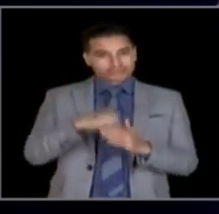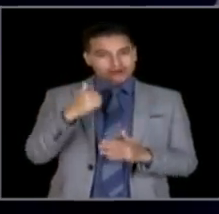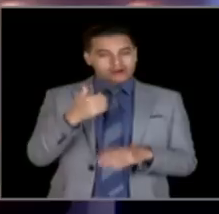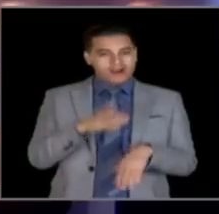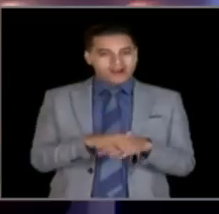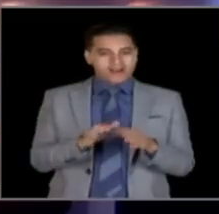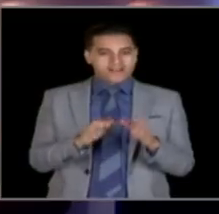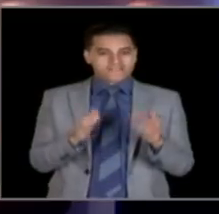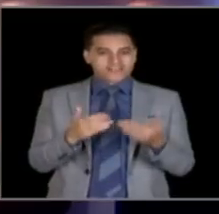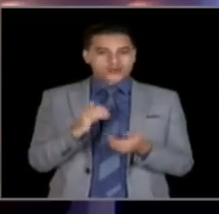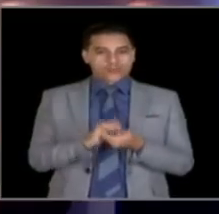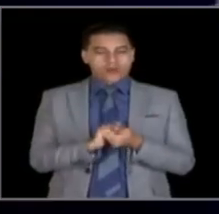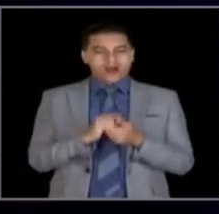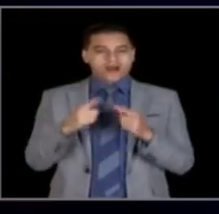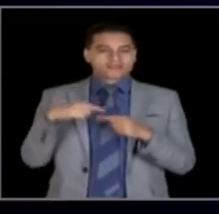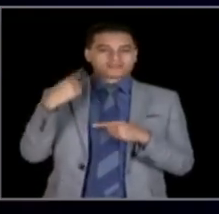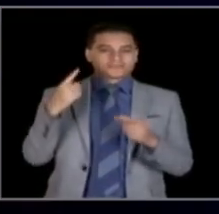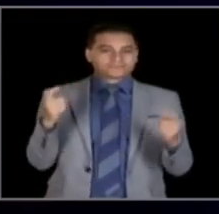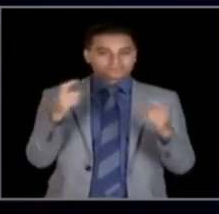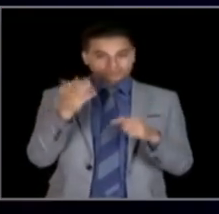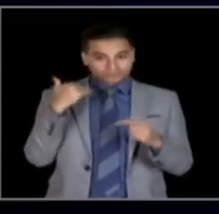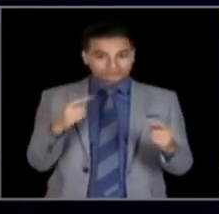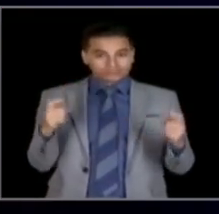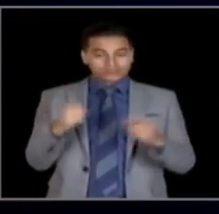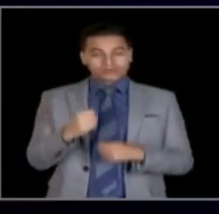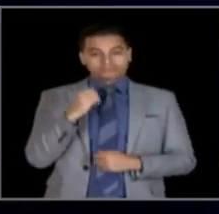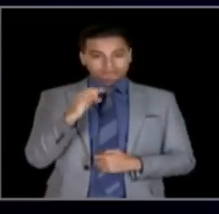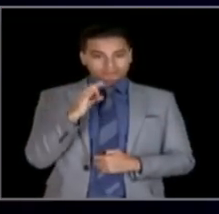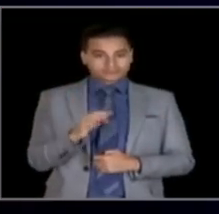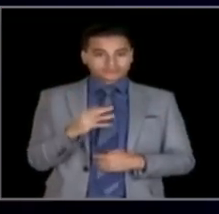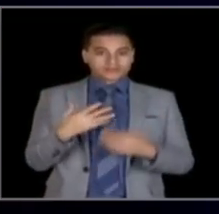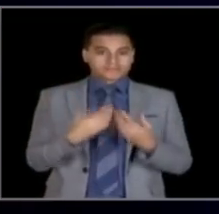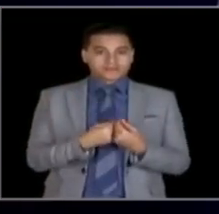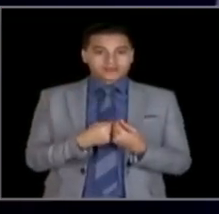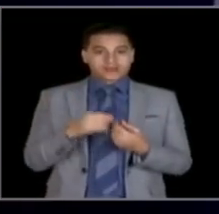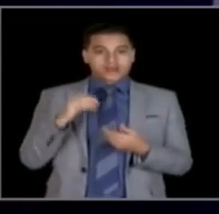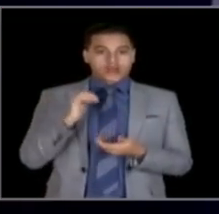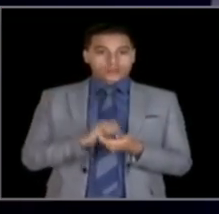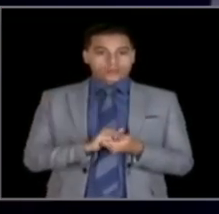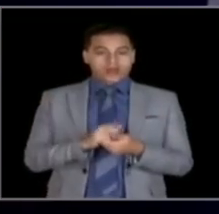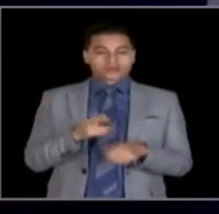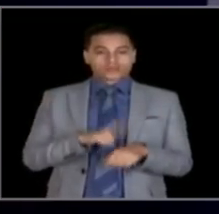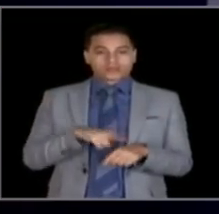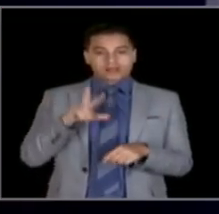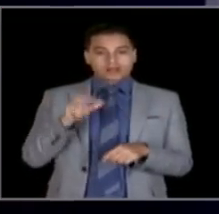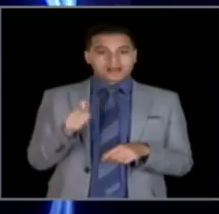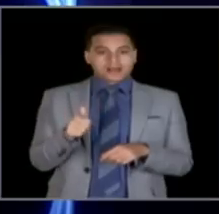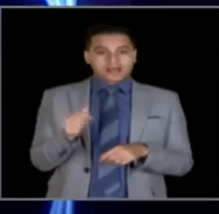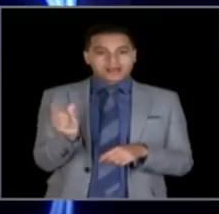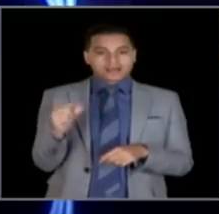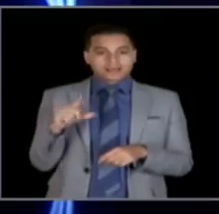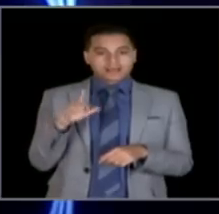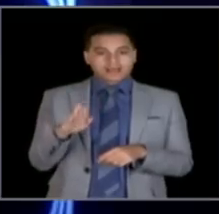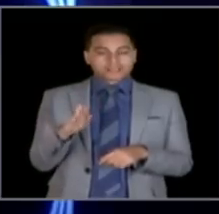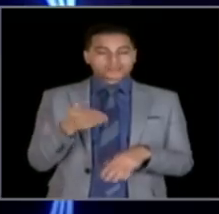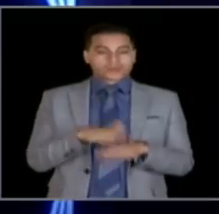مع الوعد. كانت مباراة قوية جدا بين الوعد والأندلس،